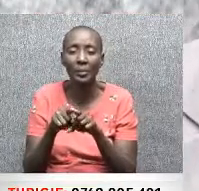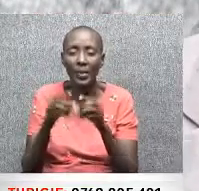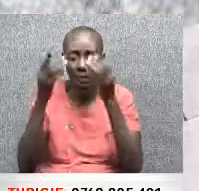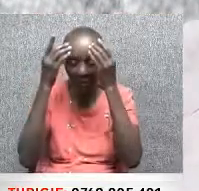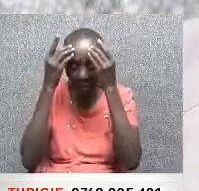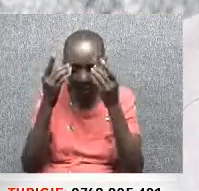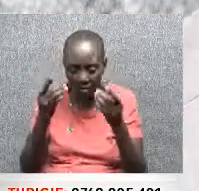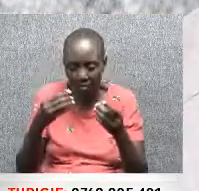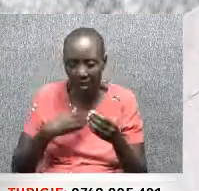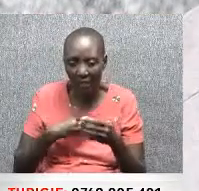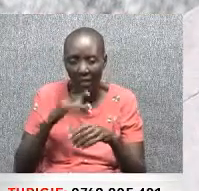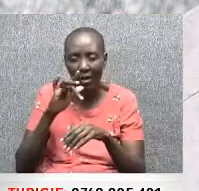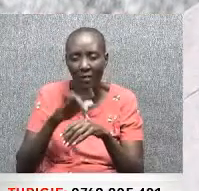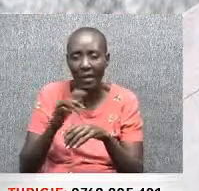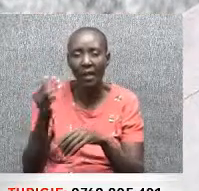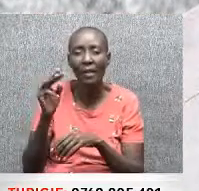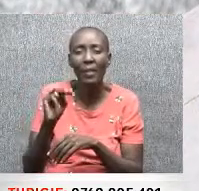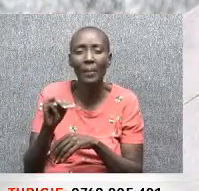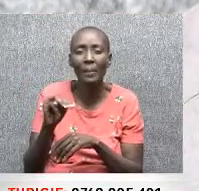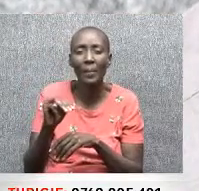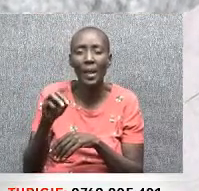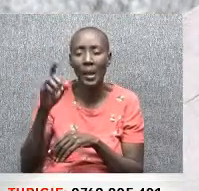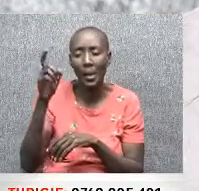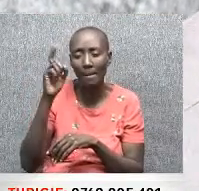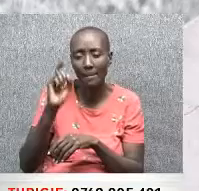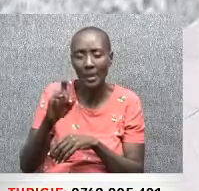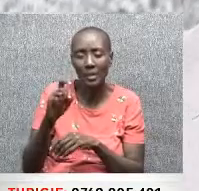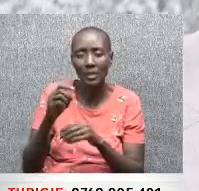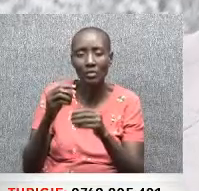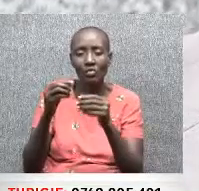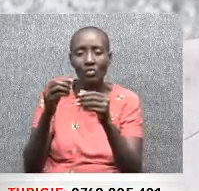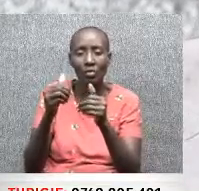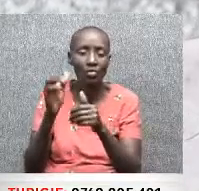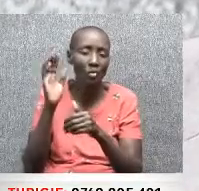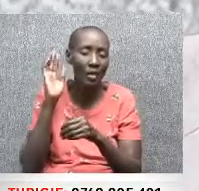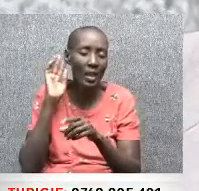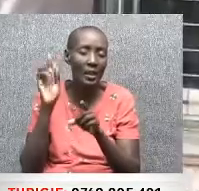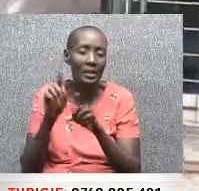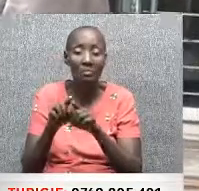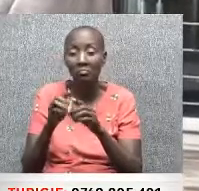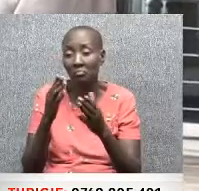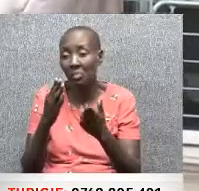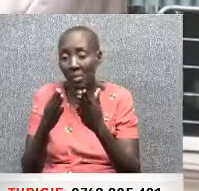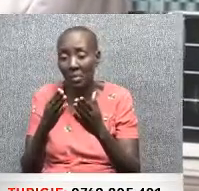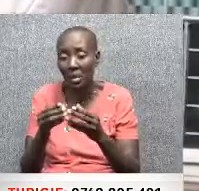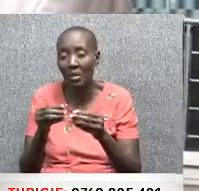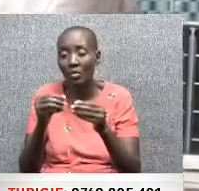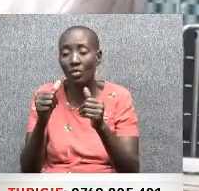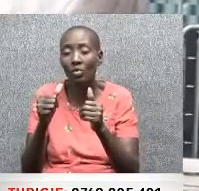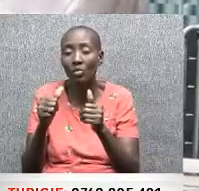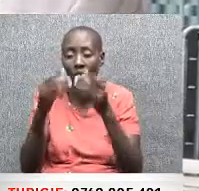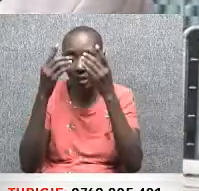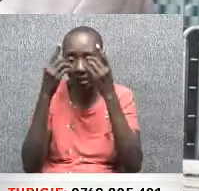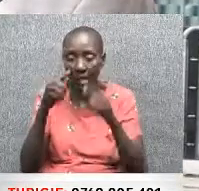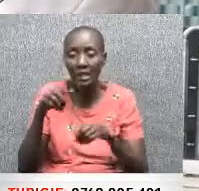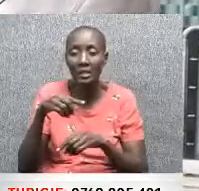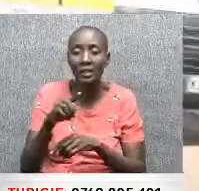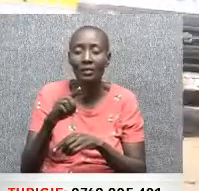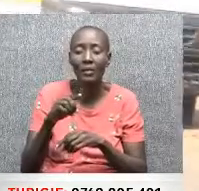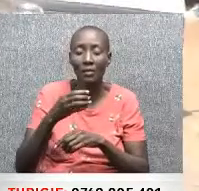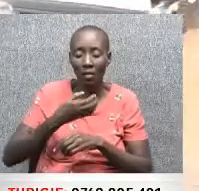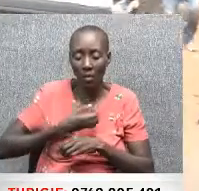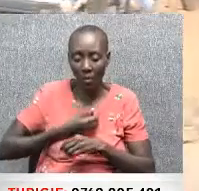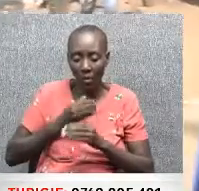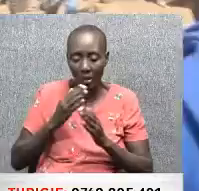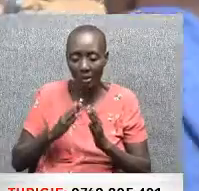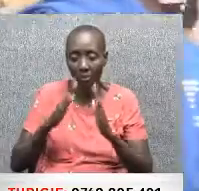making affects them, and therefore they have to get a solution or give us a solution themselves. Umiliki wa nyumba ni mojawapo ya ajenda kuu